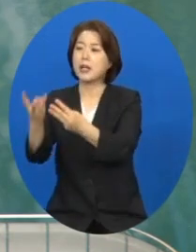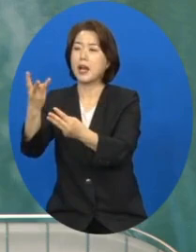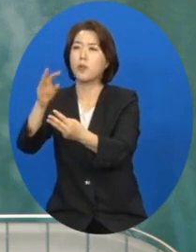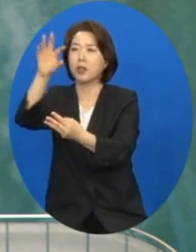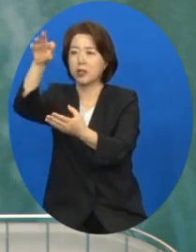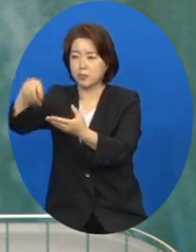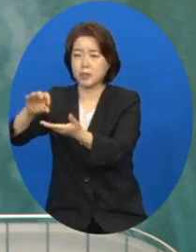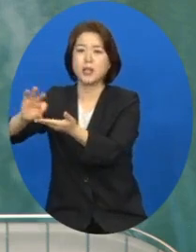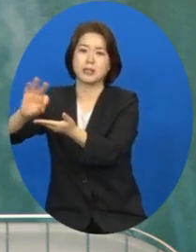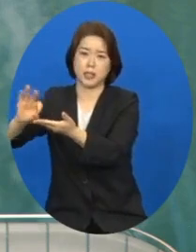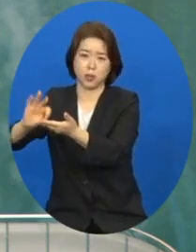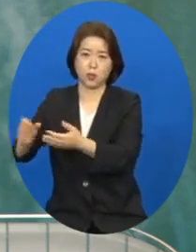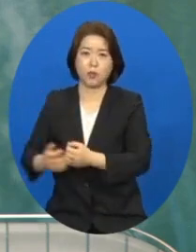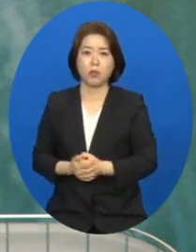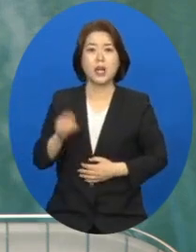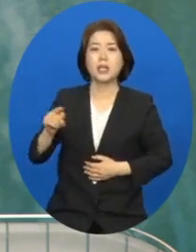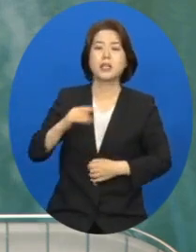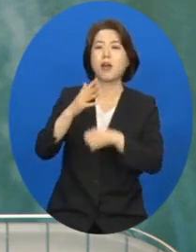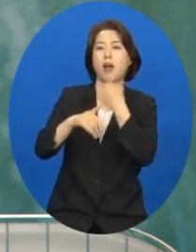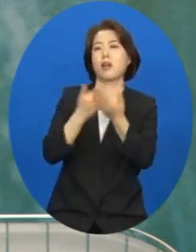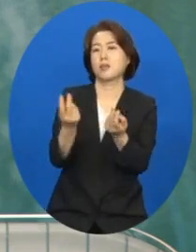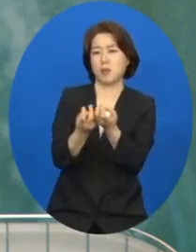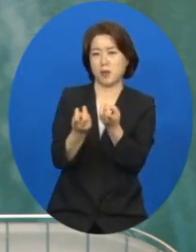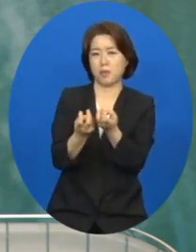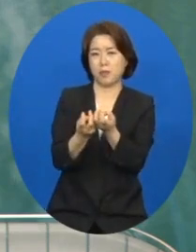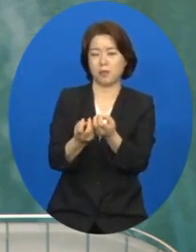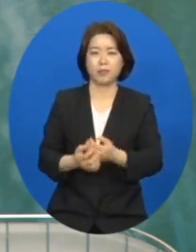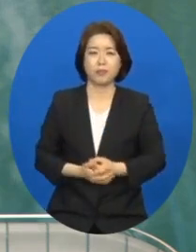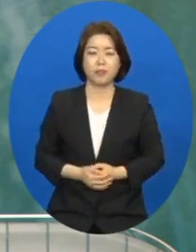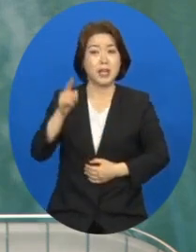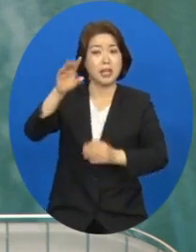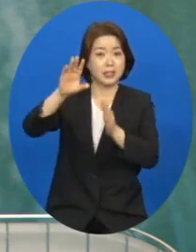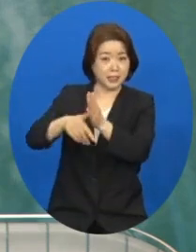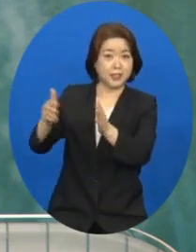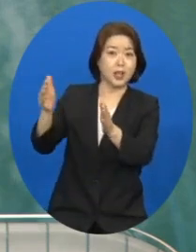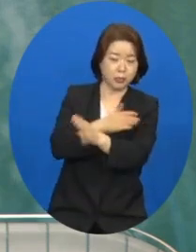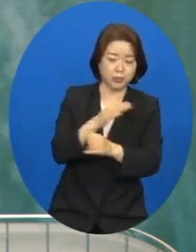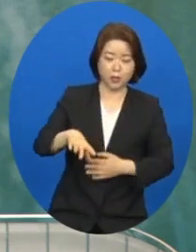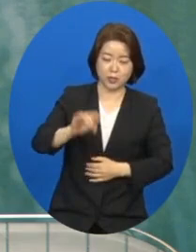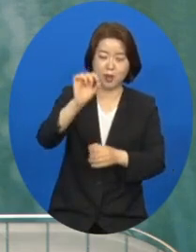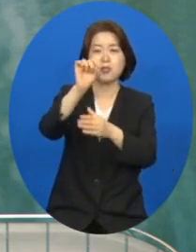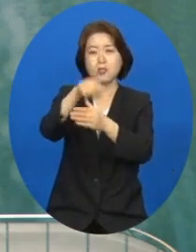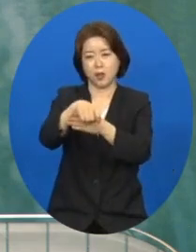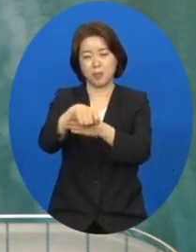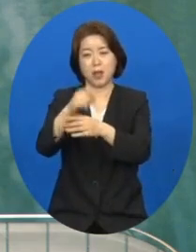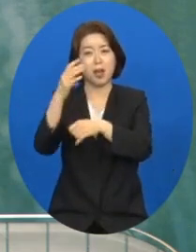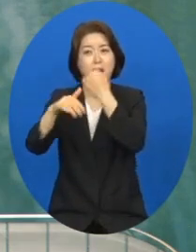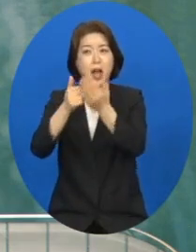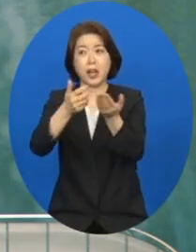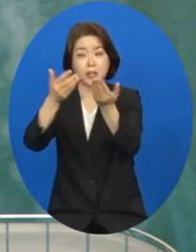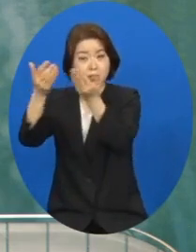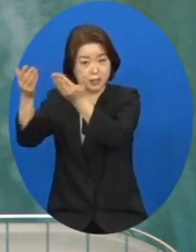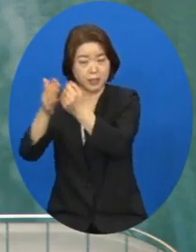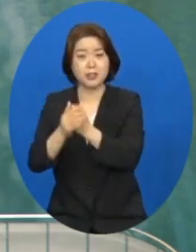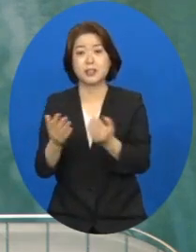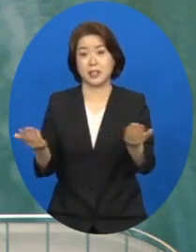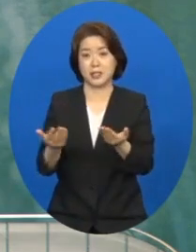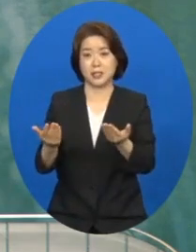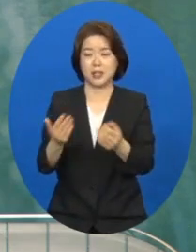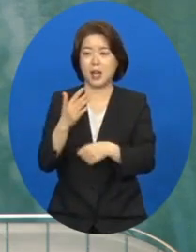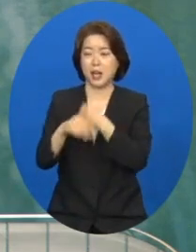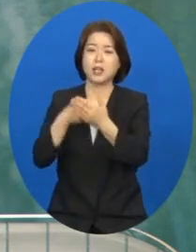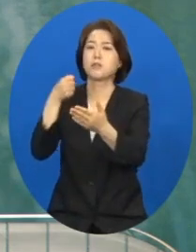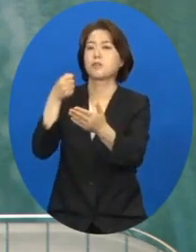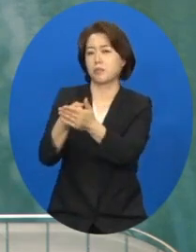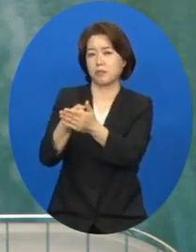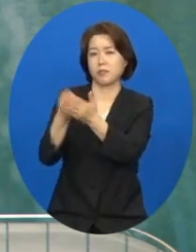살았습니다. 그게 하나님의 방법이었어요. 그래서 그때부터 첫 열매를 하나님께 바치는 일을 하나님이